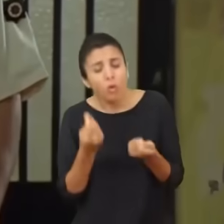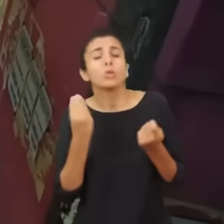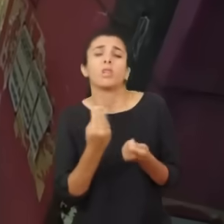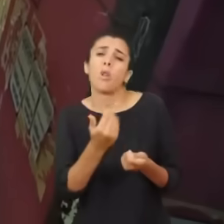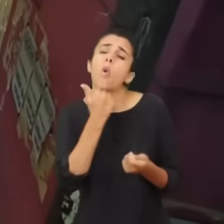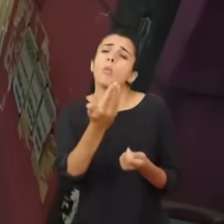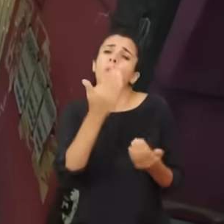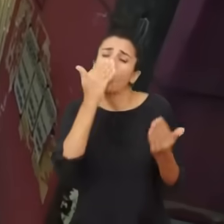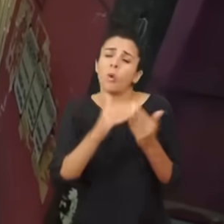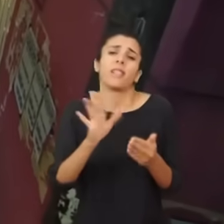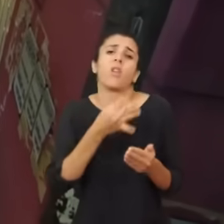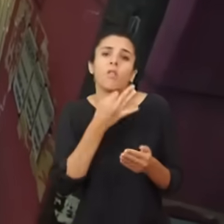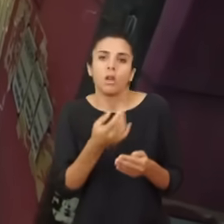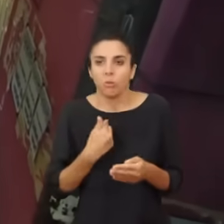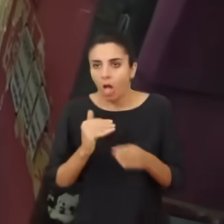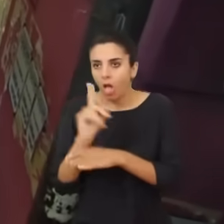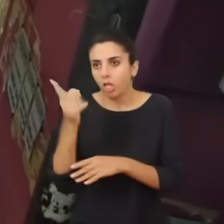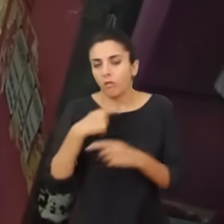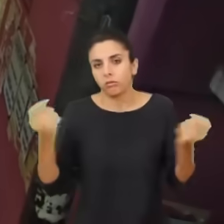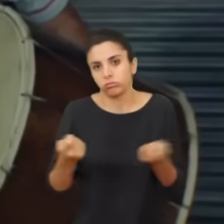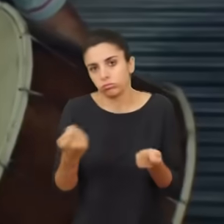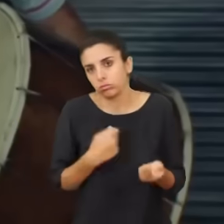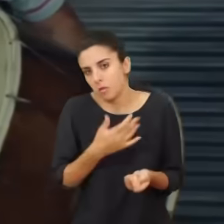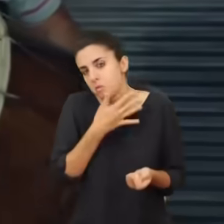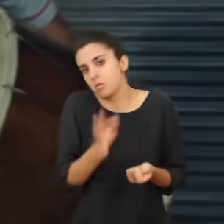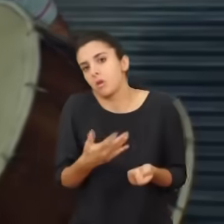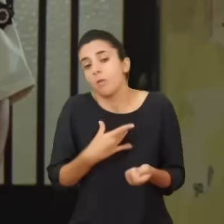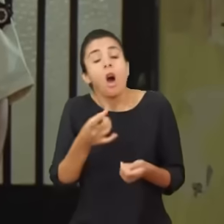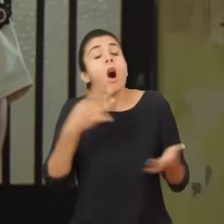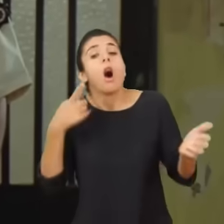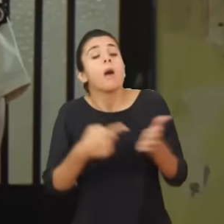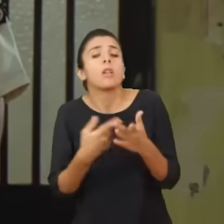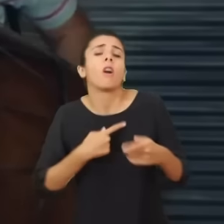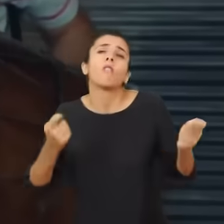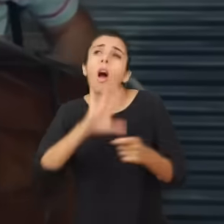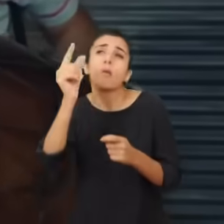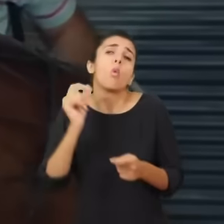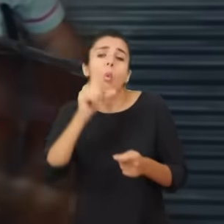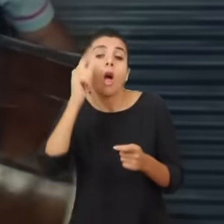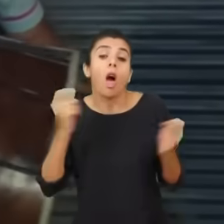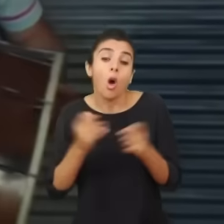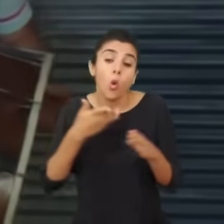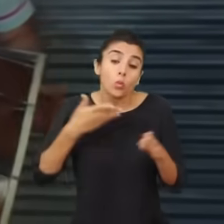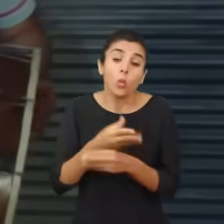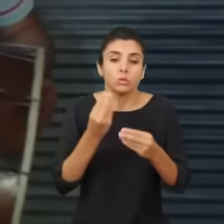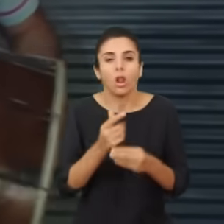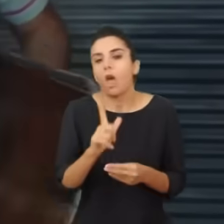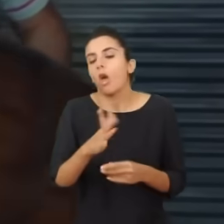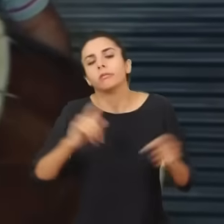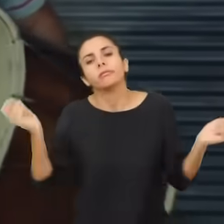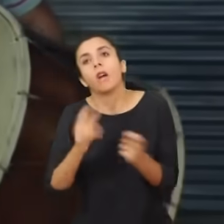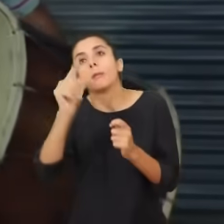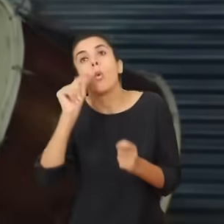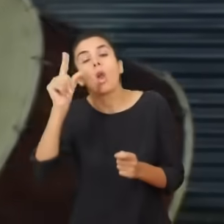çalınır mı ya? Ne yapayım ya? Hayatımda ilk defa çalıyorum bunu. Ne var? Hem ne? Bunun amacı ne? Ne? Milleti uyandırmak. Al işte ışıklar.